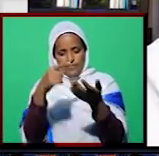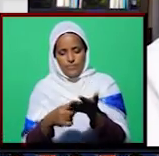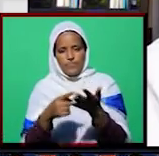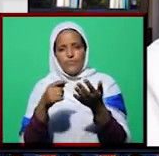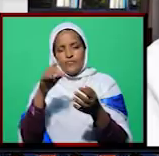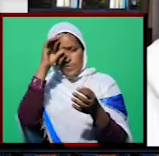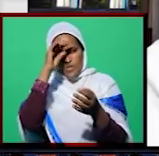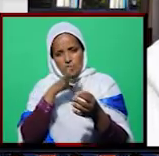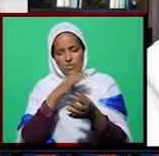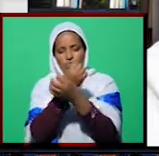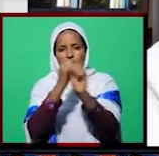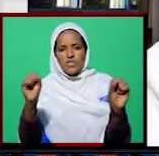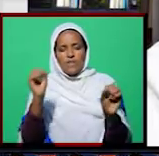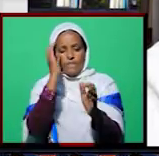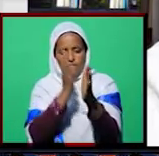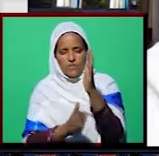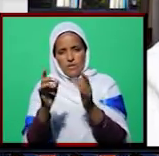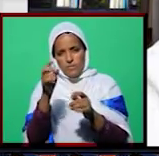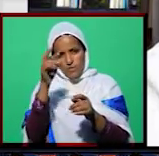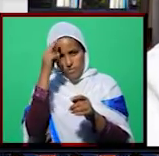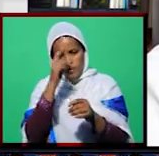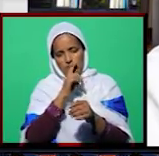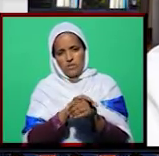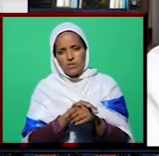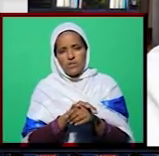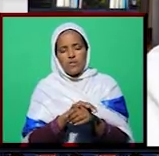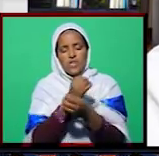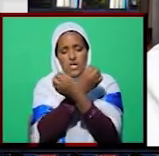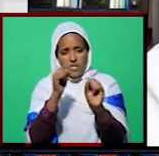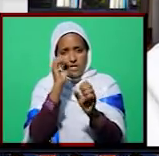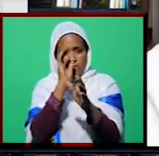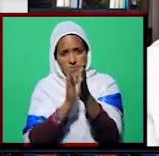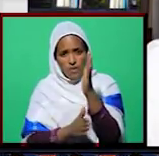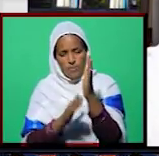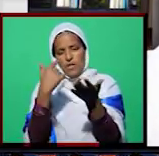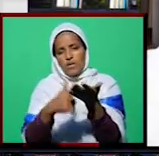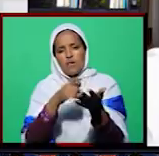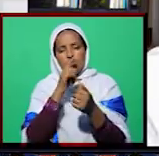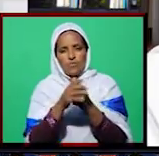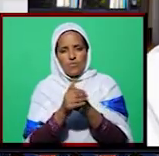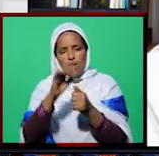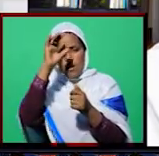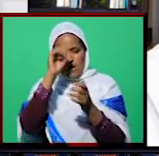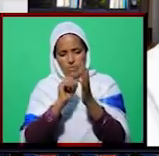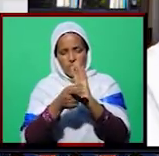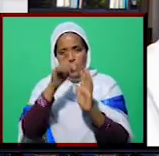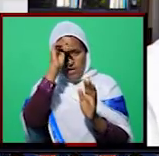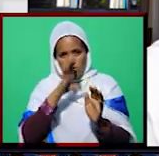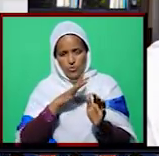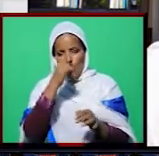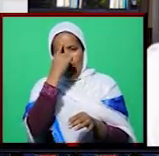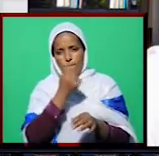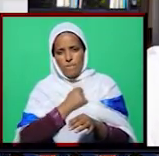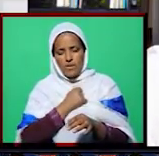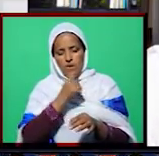እንዲህ ነው ሁኔታው። ስለዚህ የሰው የድነት ፍጻሜ ስለሆነ ነው። የድነት ፍጻሜው ይሄ ነው። ለምሳሌ አንድ